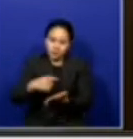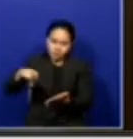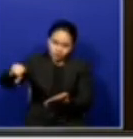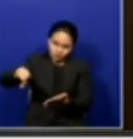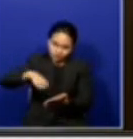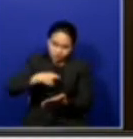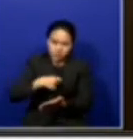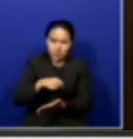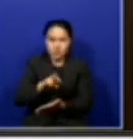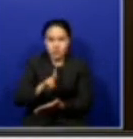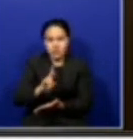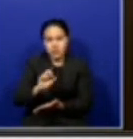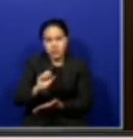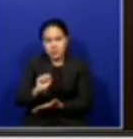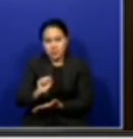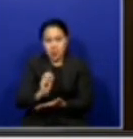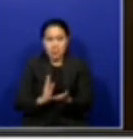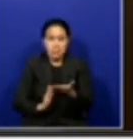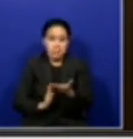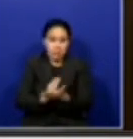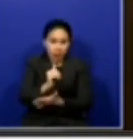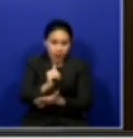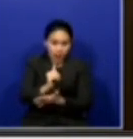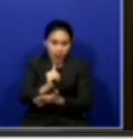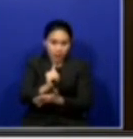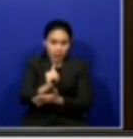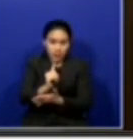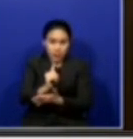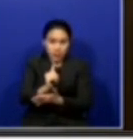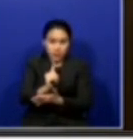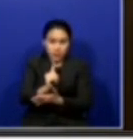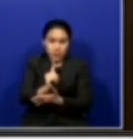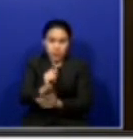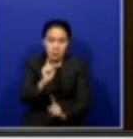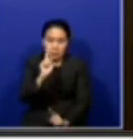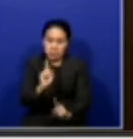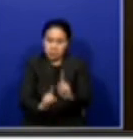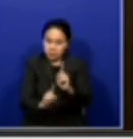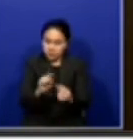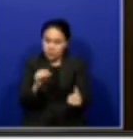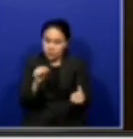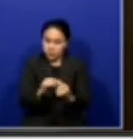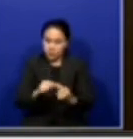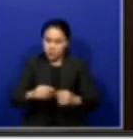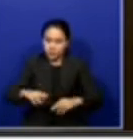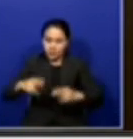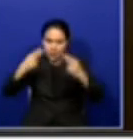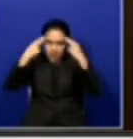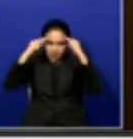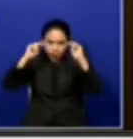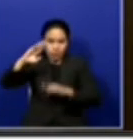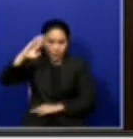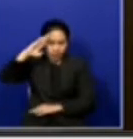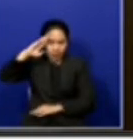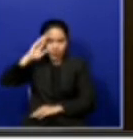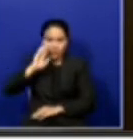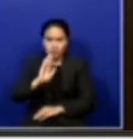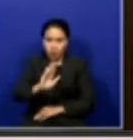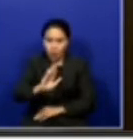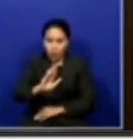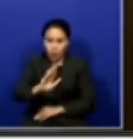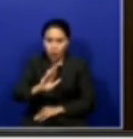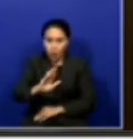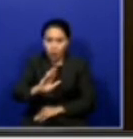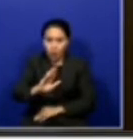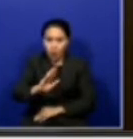แห่งนี้ก็จะเป็นสถิติของพระท่านพลเอกประยุทธ์จันทร์โอชาว่าเป็นนายก